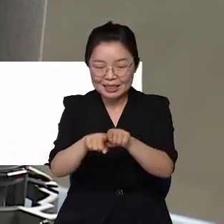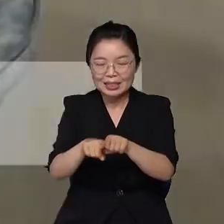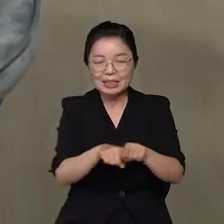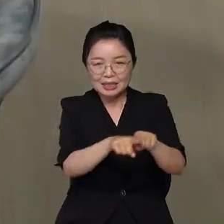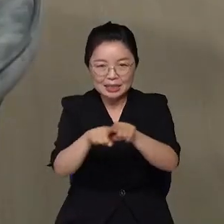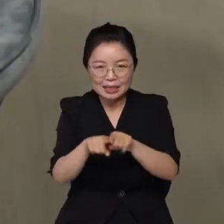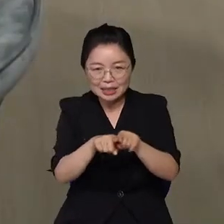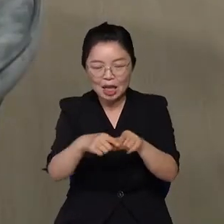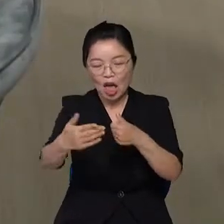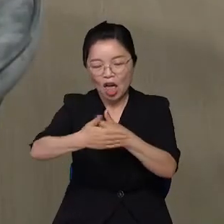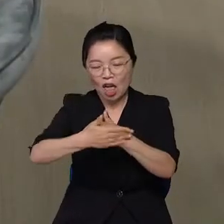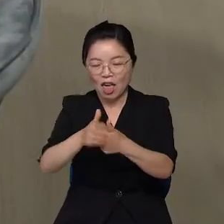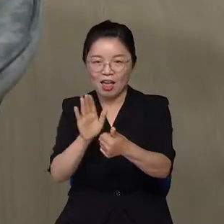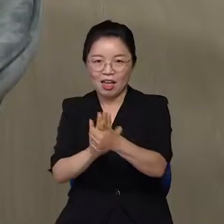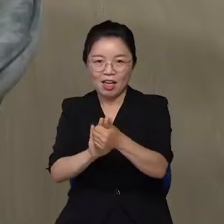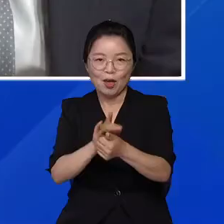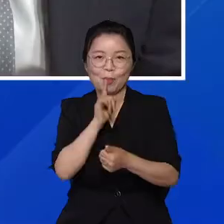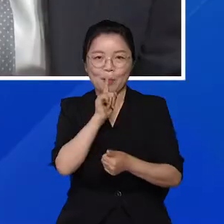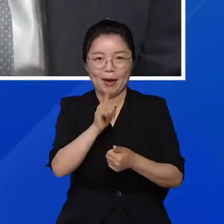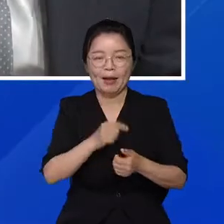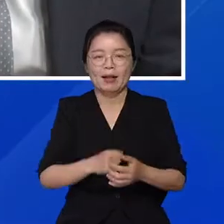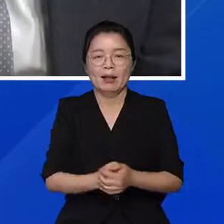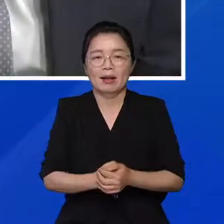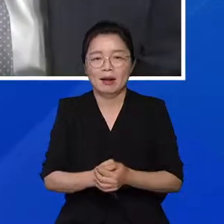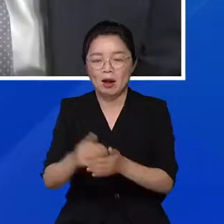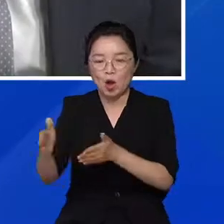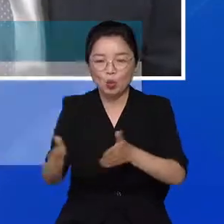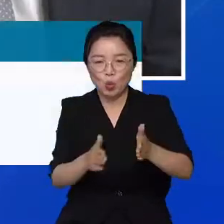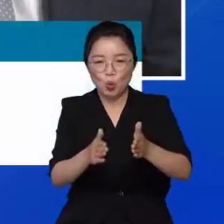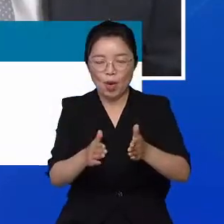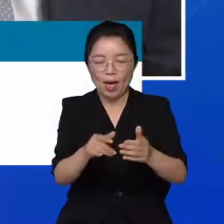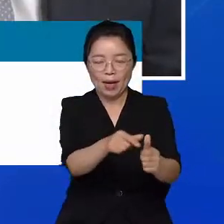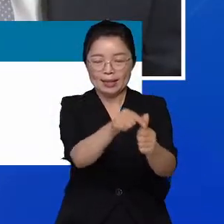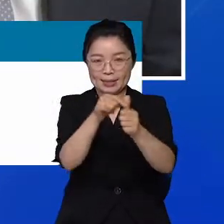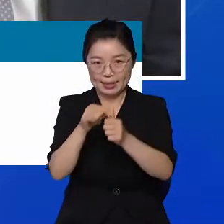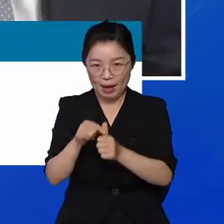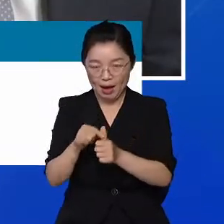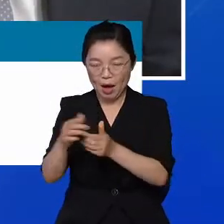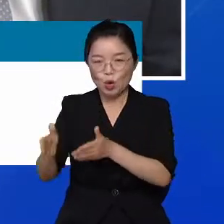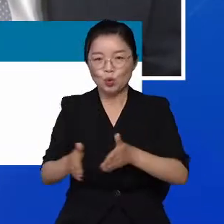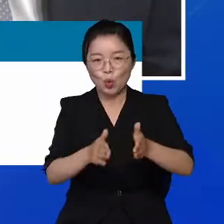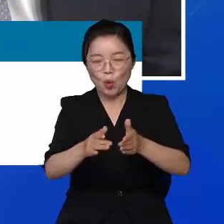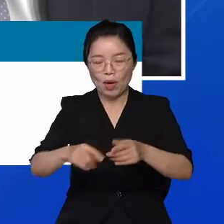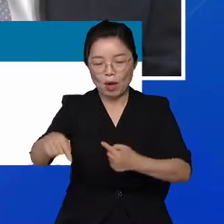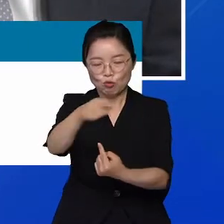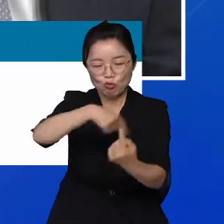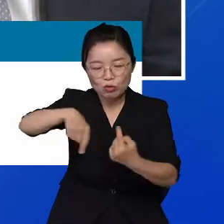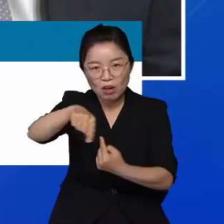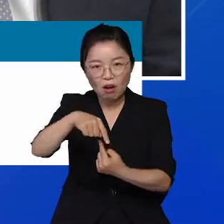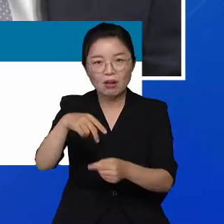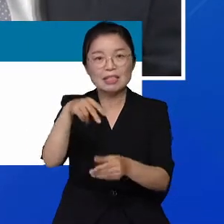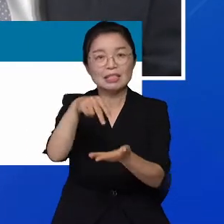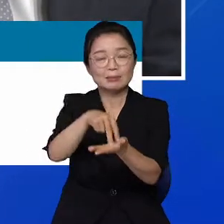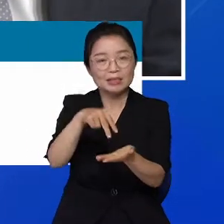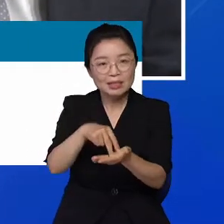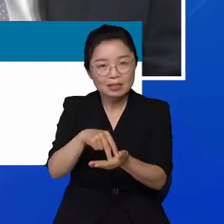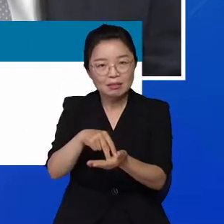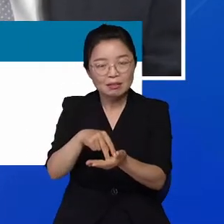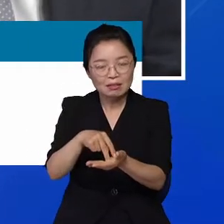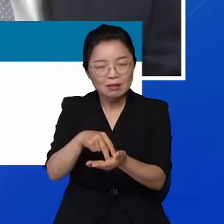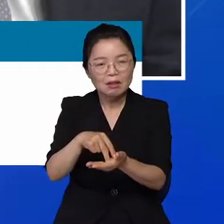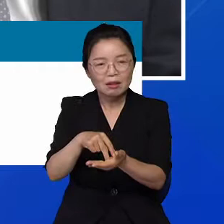협 치의 방점을 찍었습니다 도 의 인사 또는 도 의회 운영 이런 측면에 있어서 진영